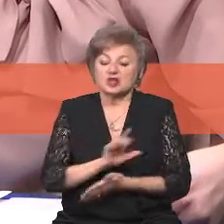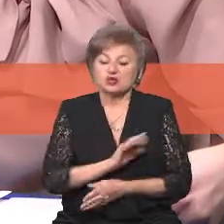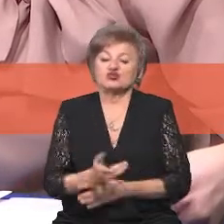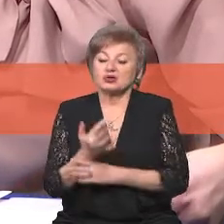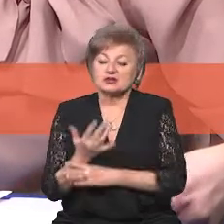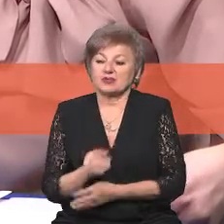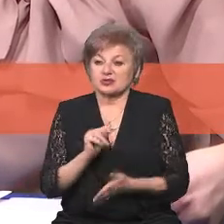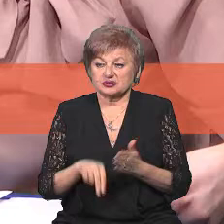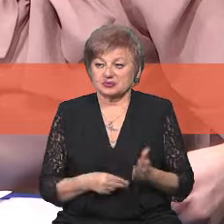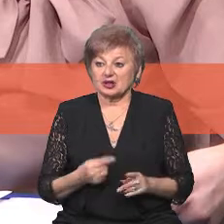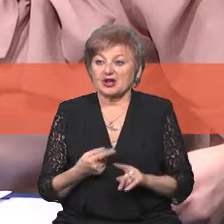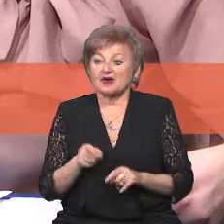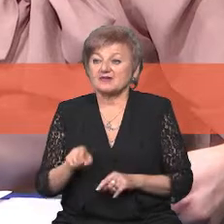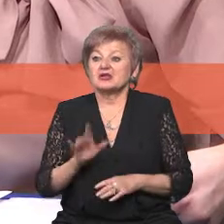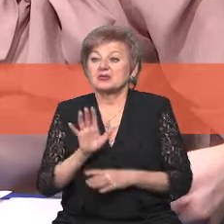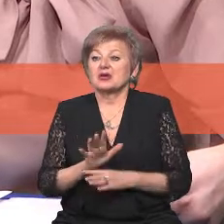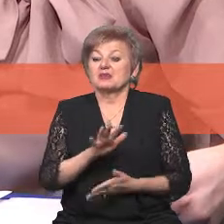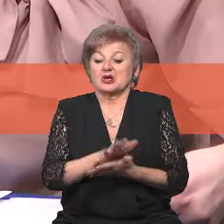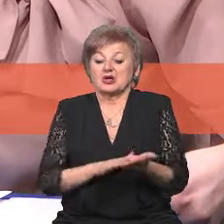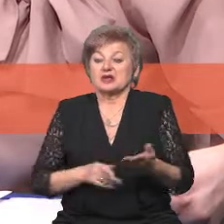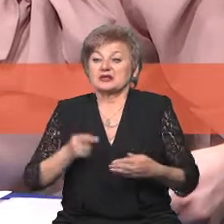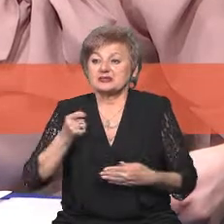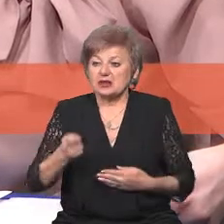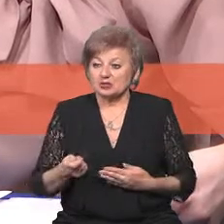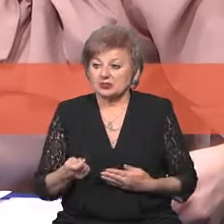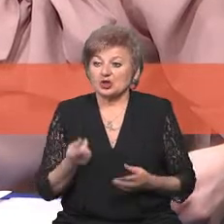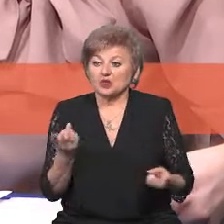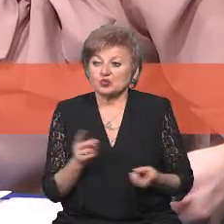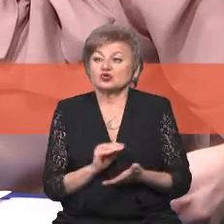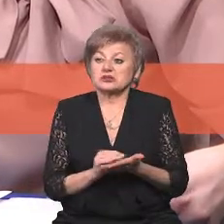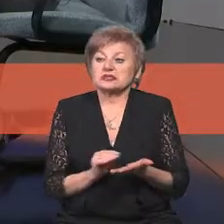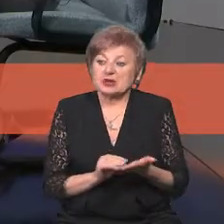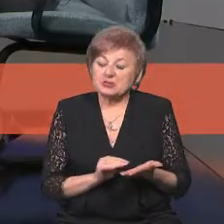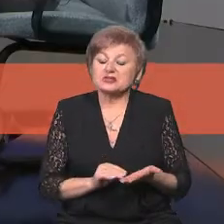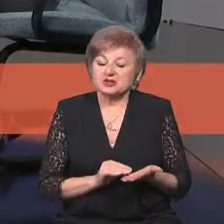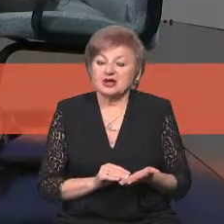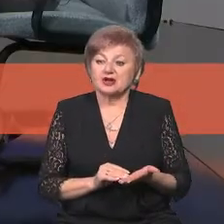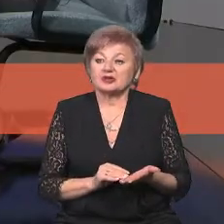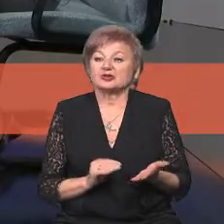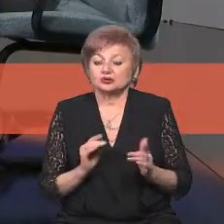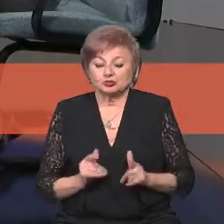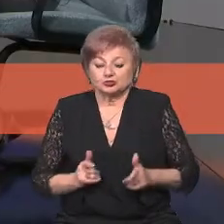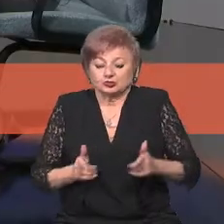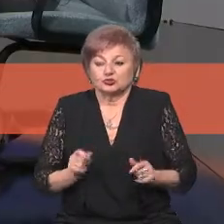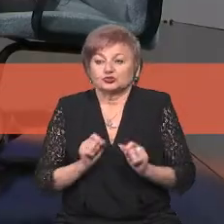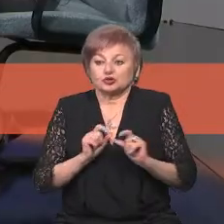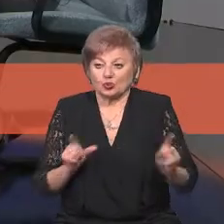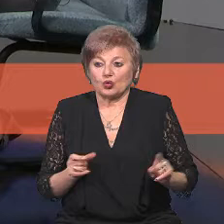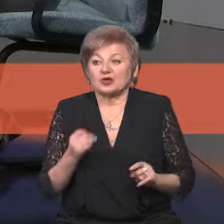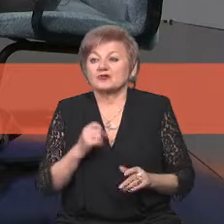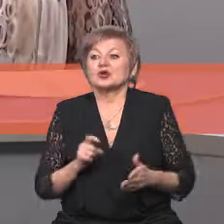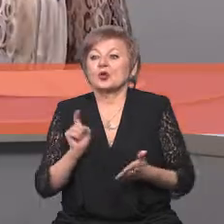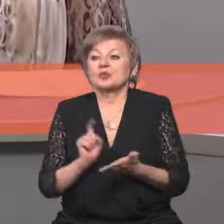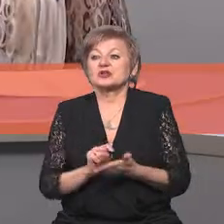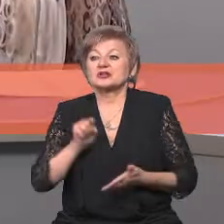в цьому ж наказі є і заява, приклад заяви, яку треба написати для того, щоб влаштуватися в школу. І обов'язково